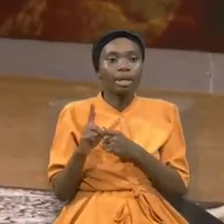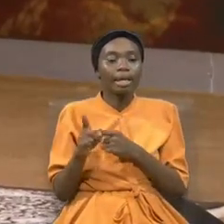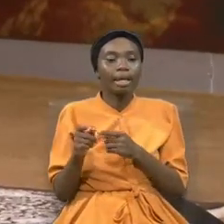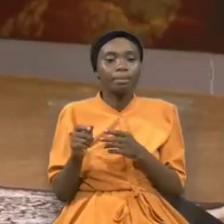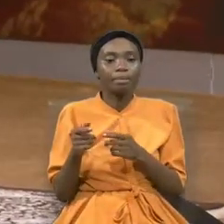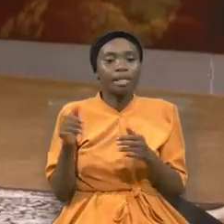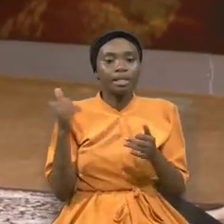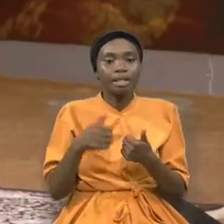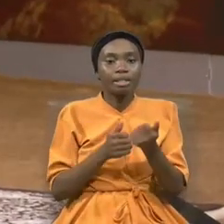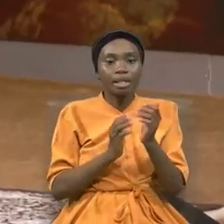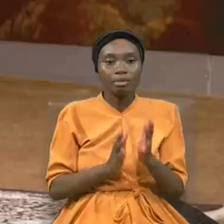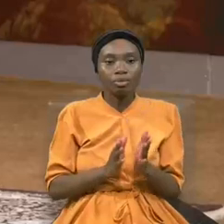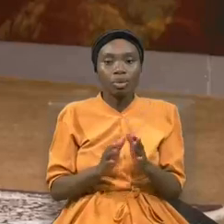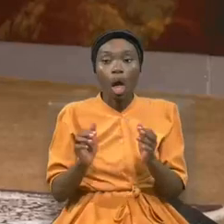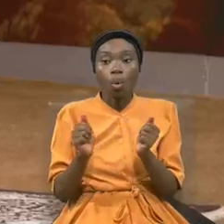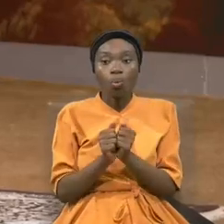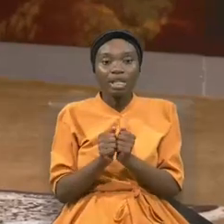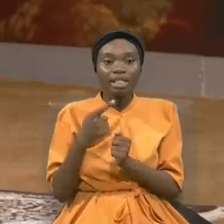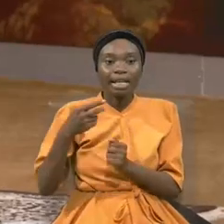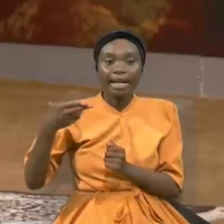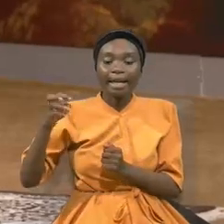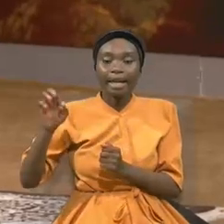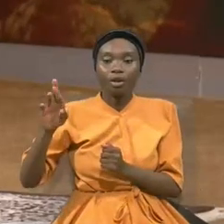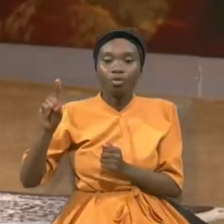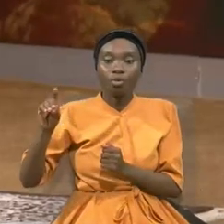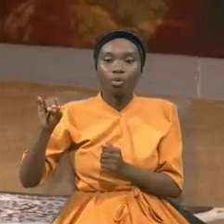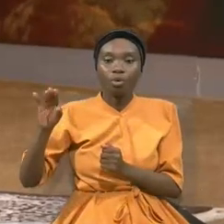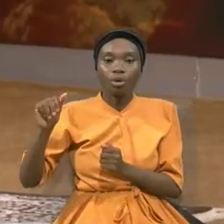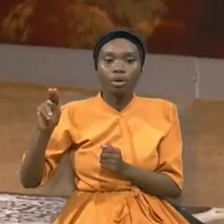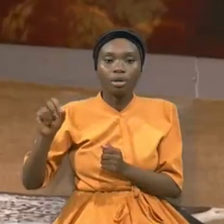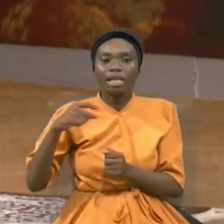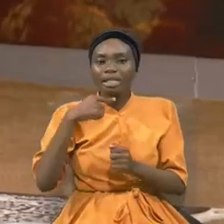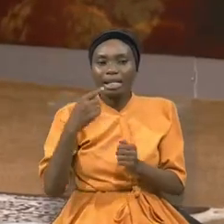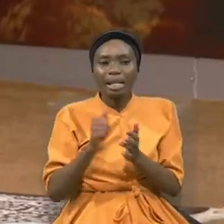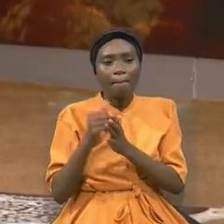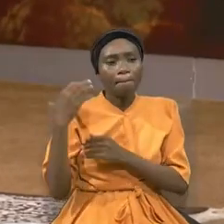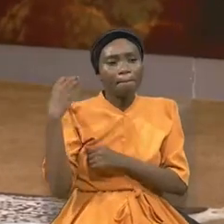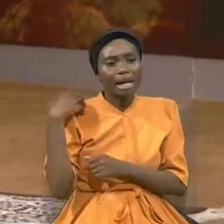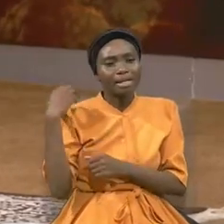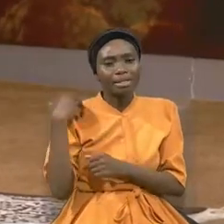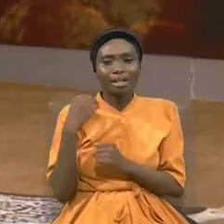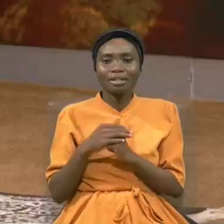les Hérodiens qui dit « Maître,